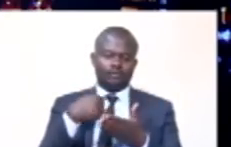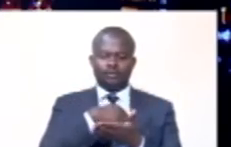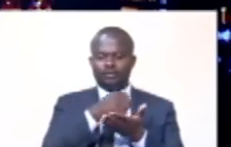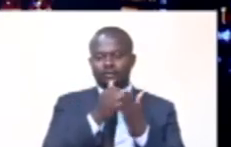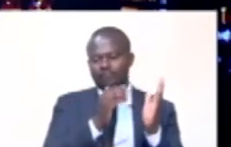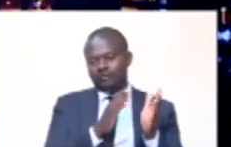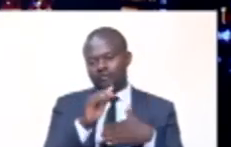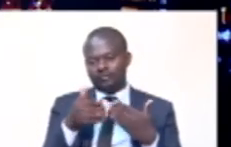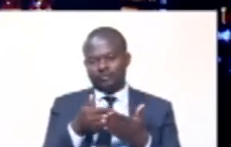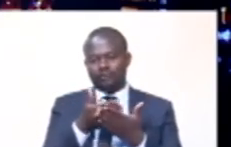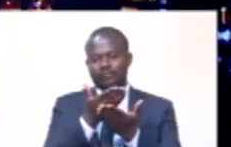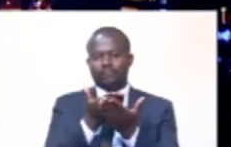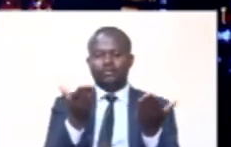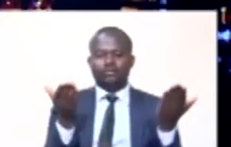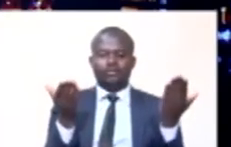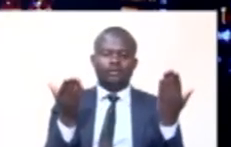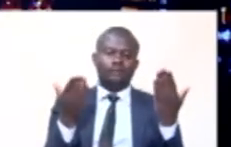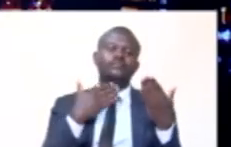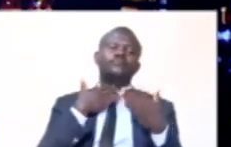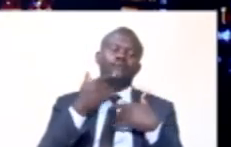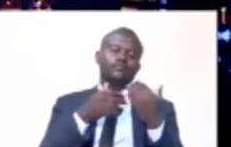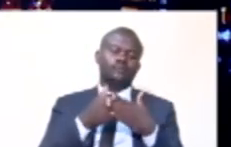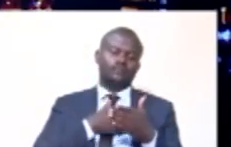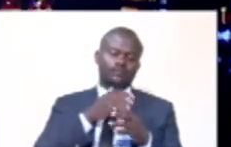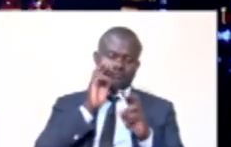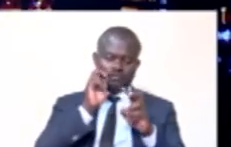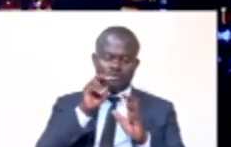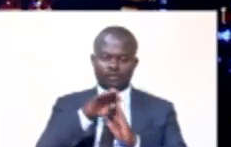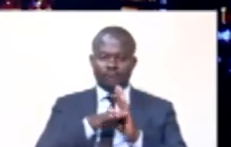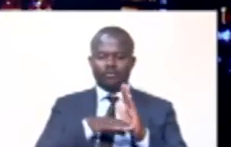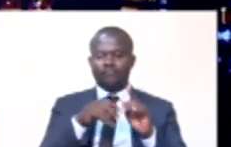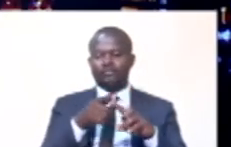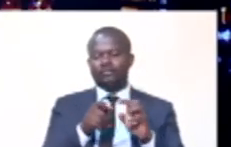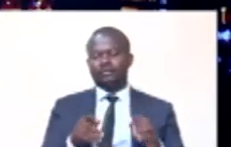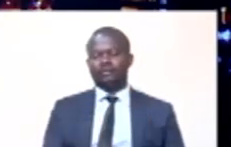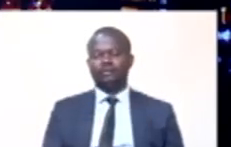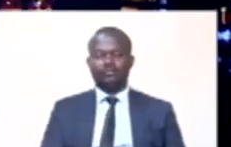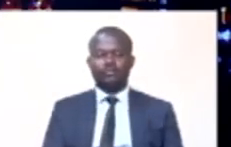no kubagezaho aya makuru. Reka tubifuriza gukomeza kunogerwa na gahunda televiziyo Rwanda ikomeje kubagezaho.